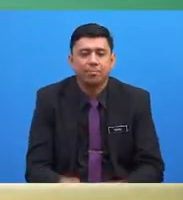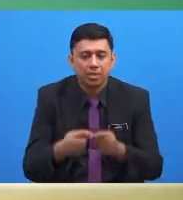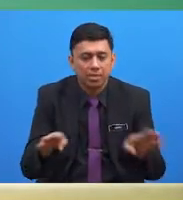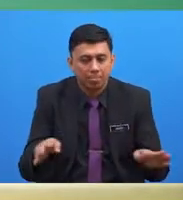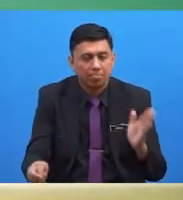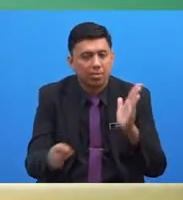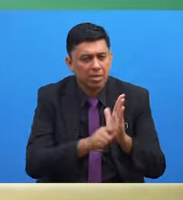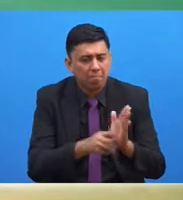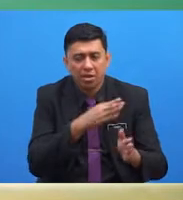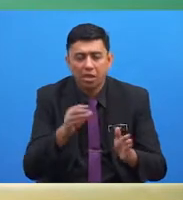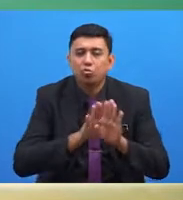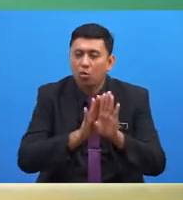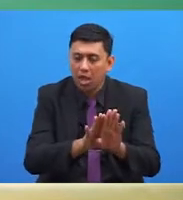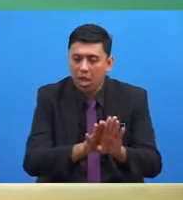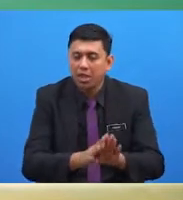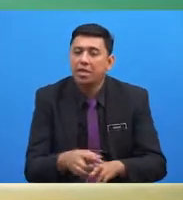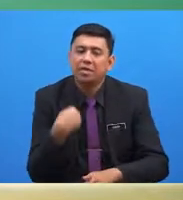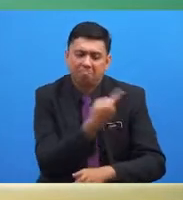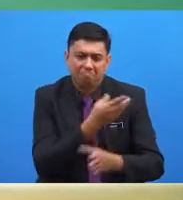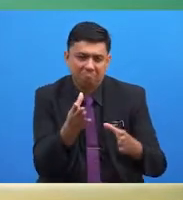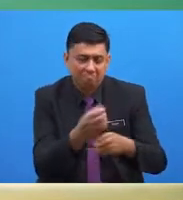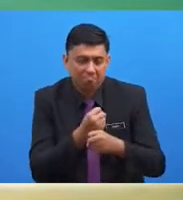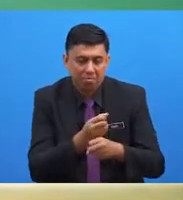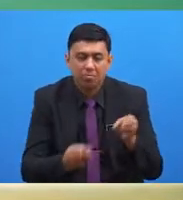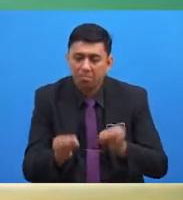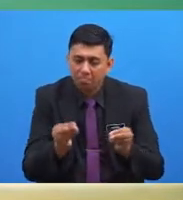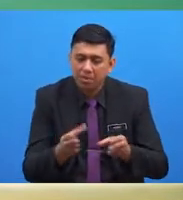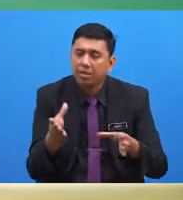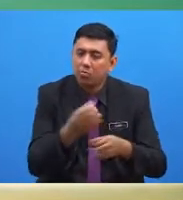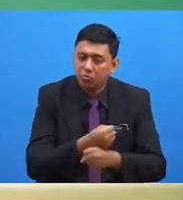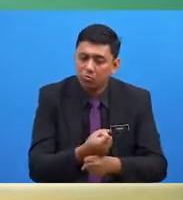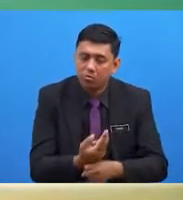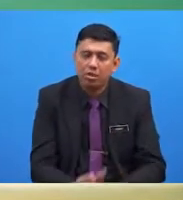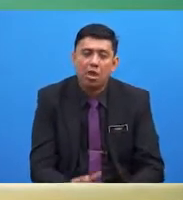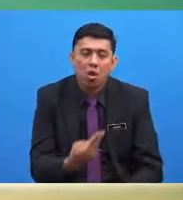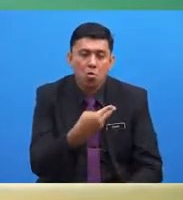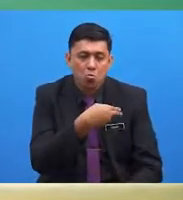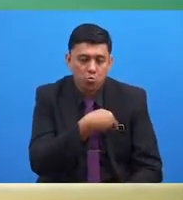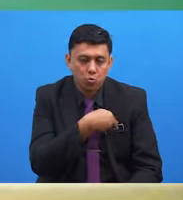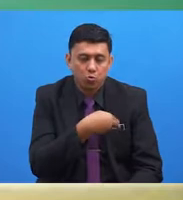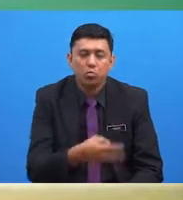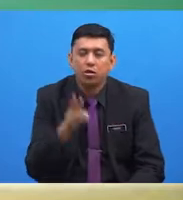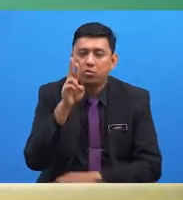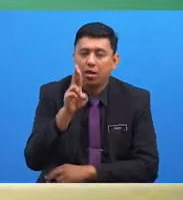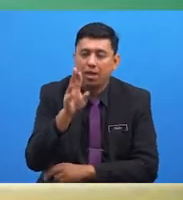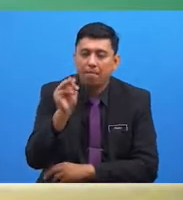Setelah ditambah dan ditolak, kita dapati perniagaan telah memperolehi untung bersih